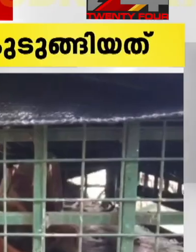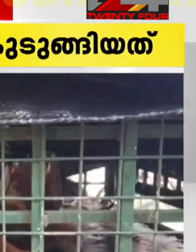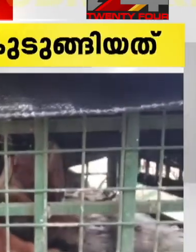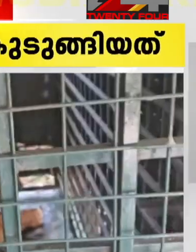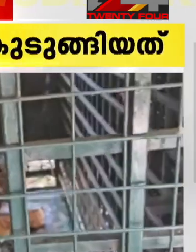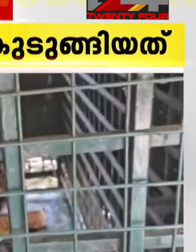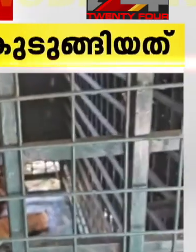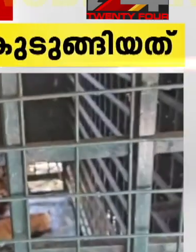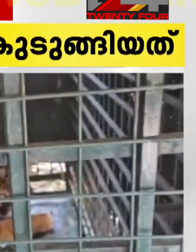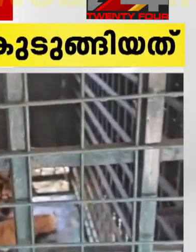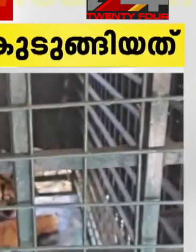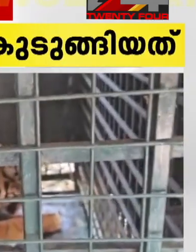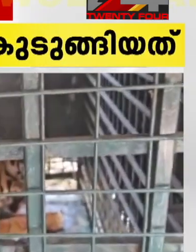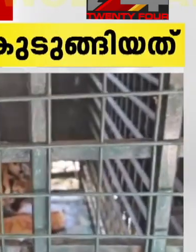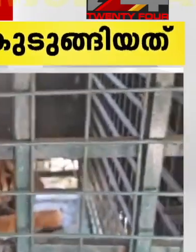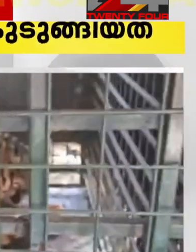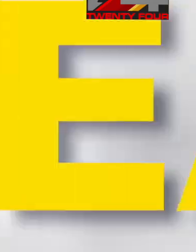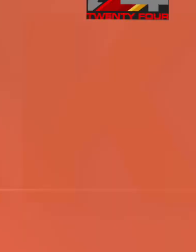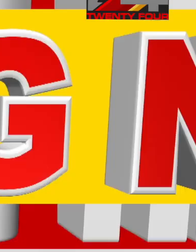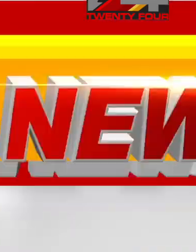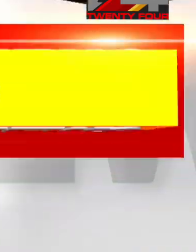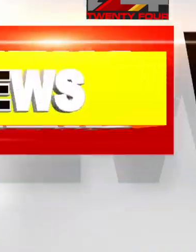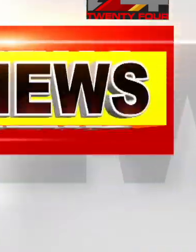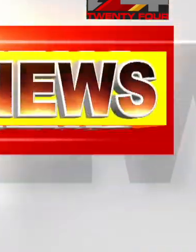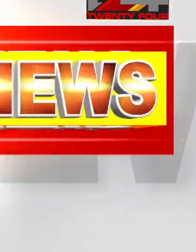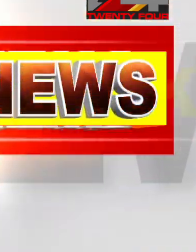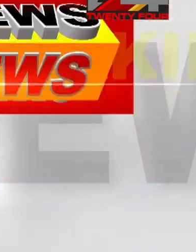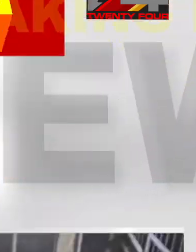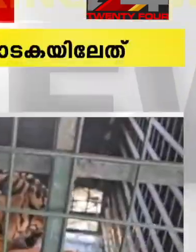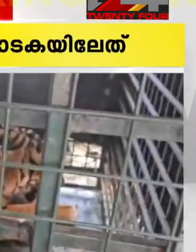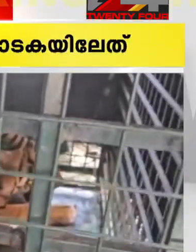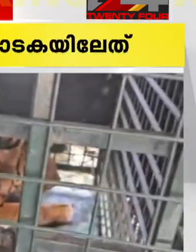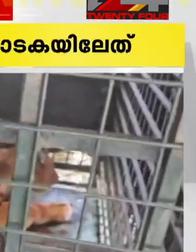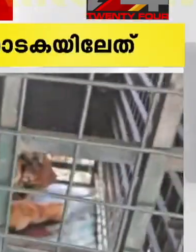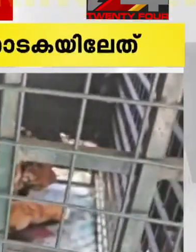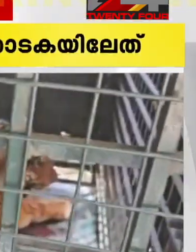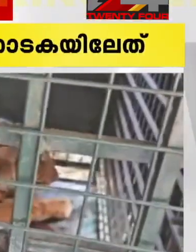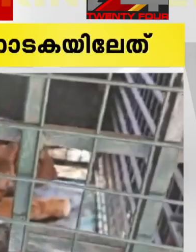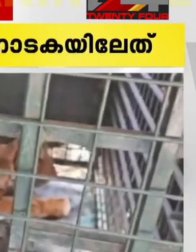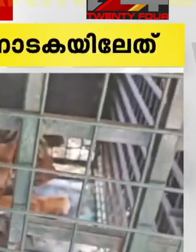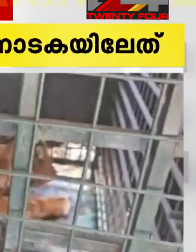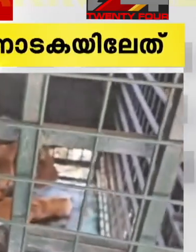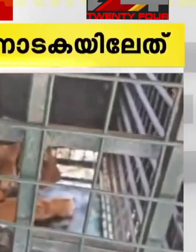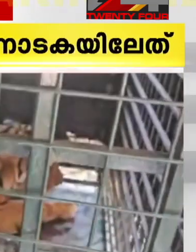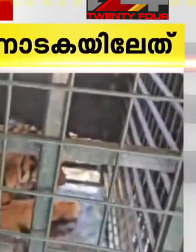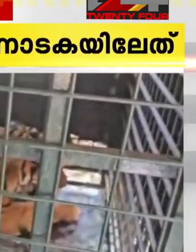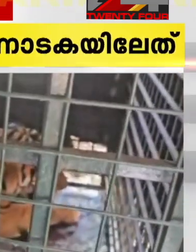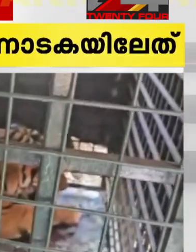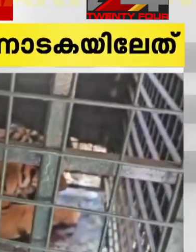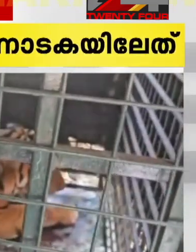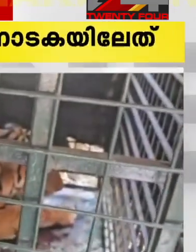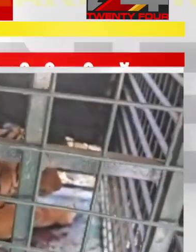മുള്ളൻകൊല്ലിയിൽ ഇന്ന് പിടികൂടിയ ഈ കടുവ അത് കർണാടകത്തിൽ നിന്ന് എത്തിയതാണ്. നാഗർഹോള നാഷണൽ പാർക്കിൽ നേരത്തെ 2020-21